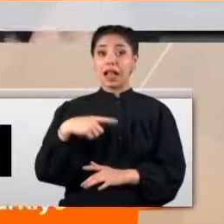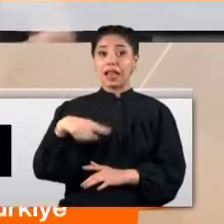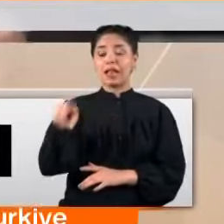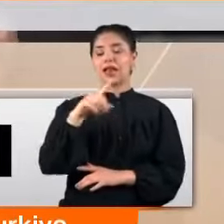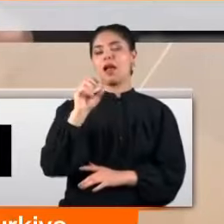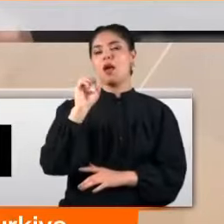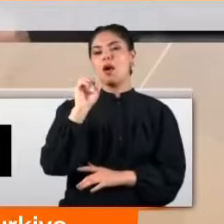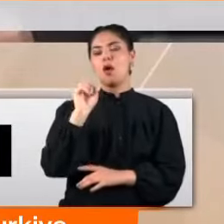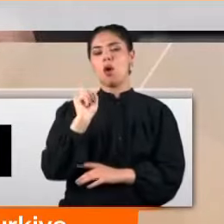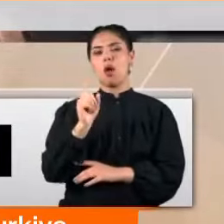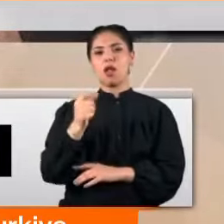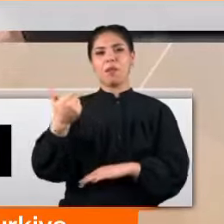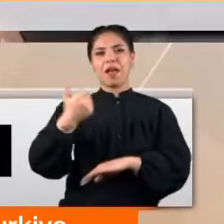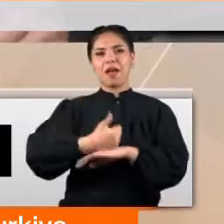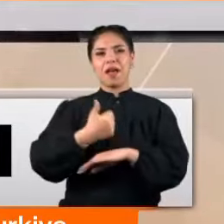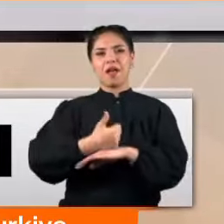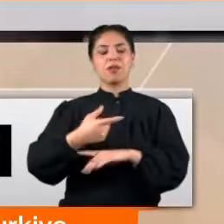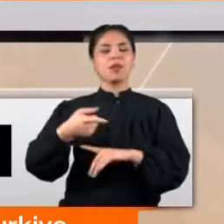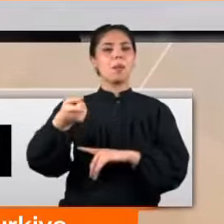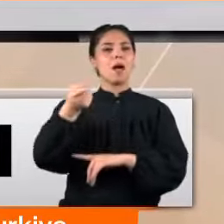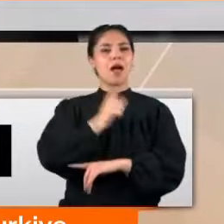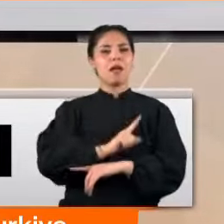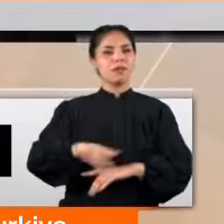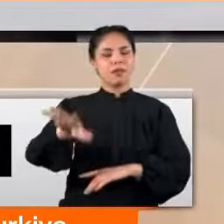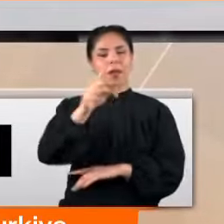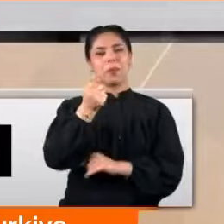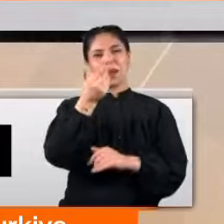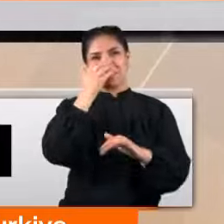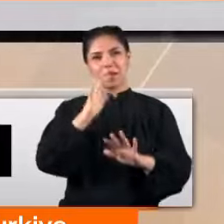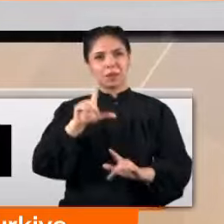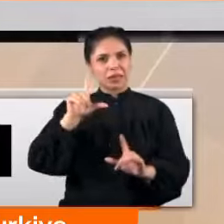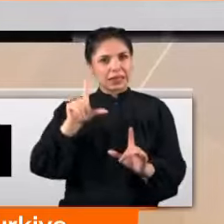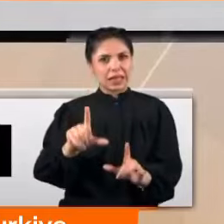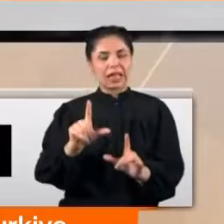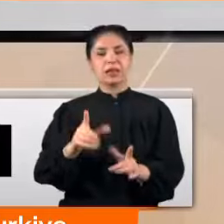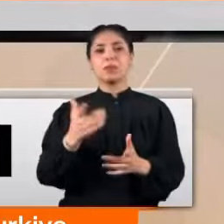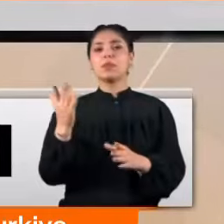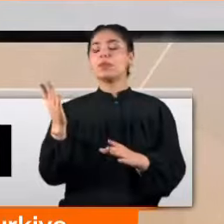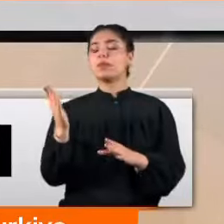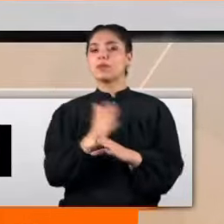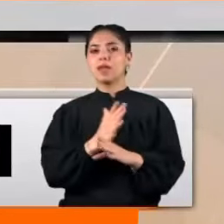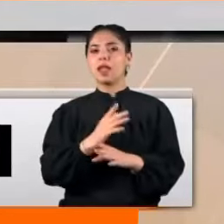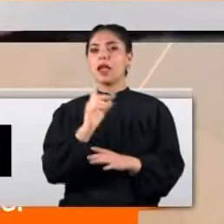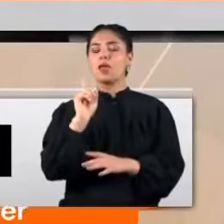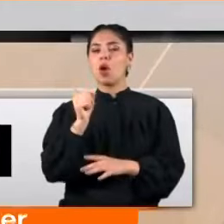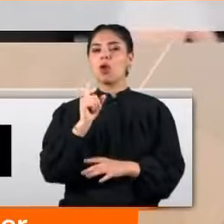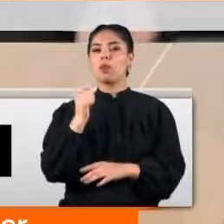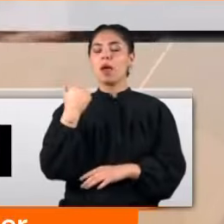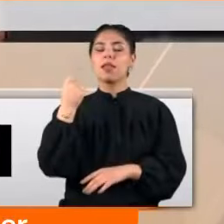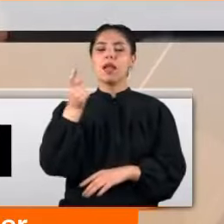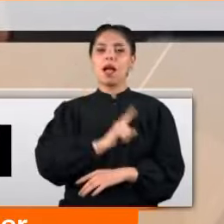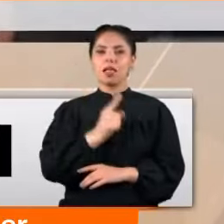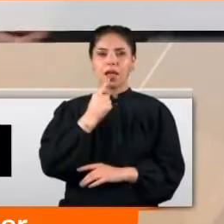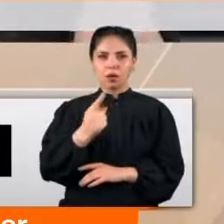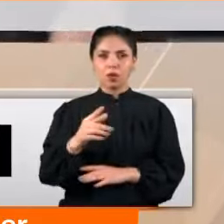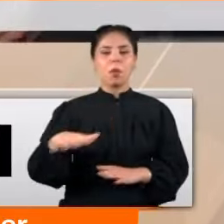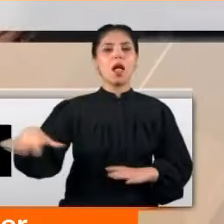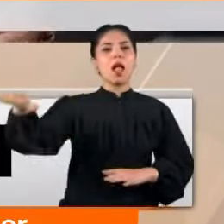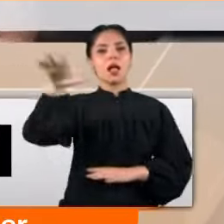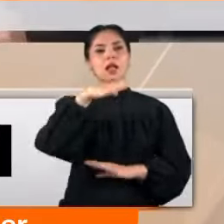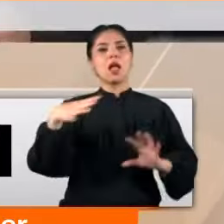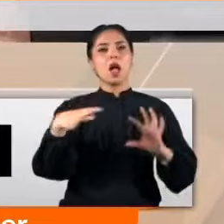binlerce öğretmen adayının biraz daha beklemesi gerekecek. Neden sadece özellikle öğretmen adayları diyorum? Aslında hepimizi ilgilendiren çok